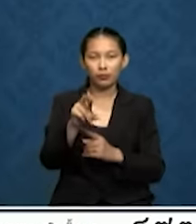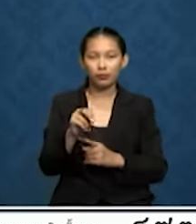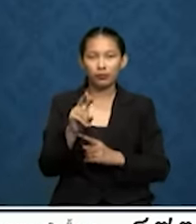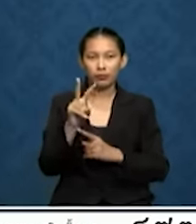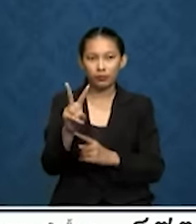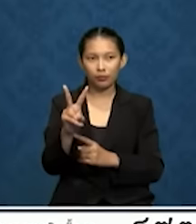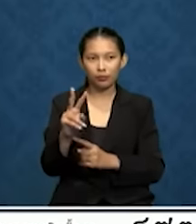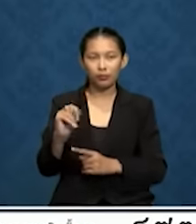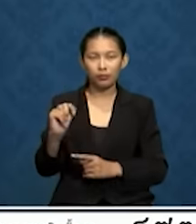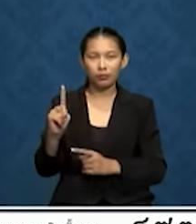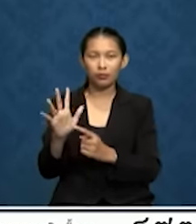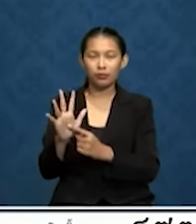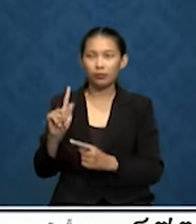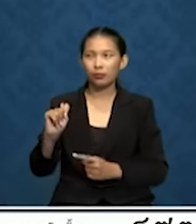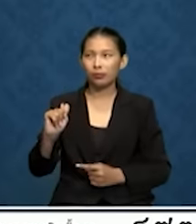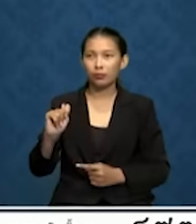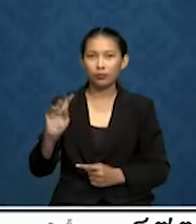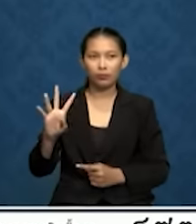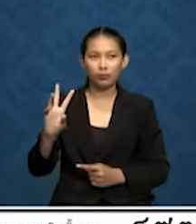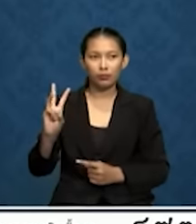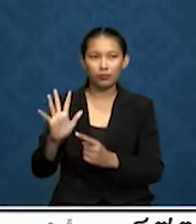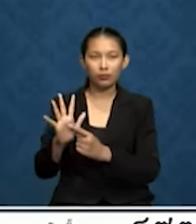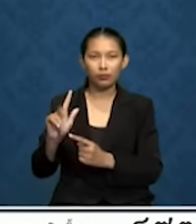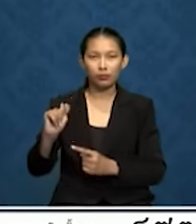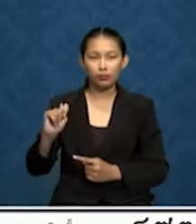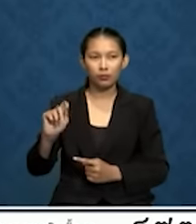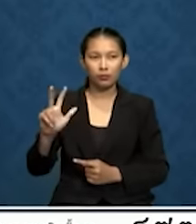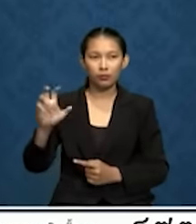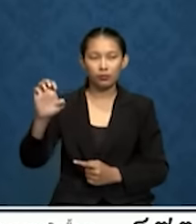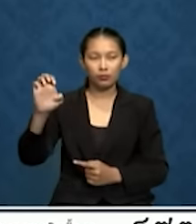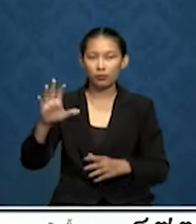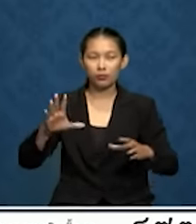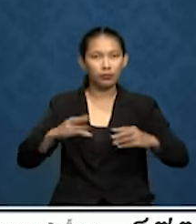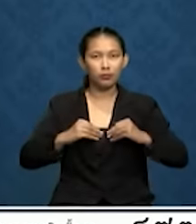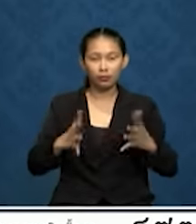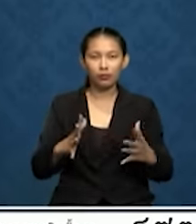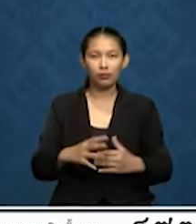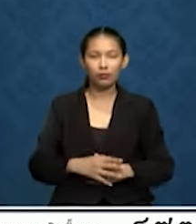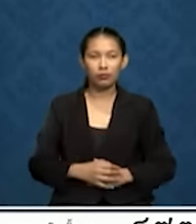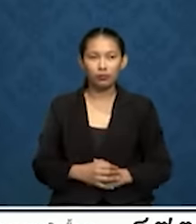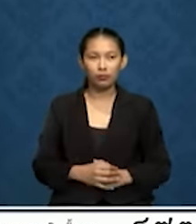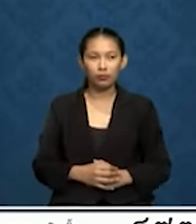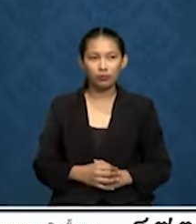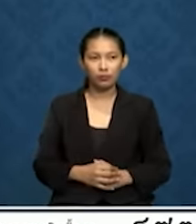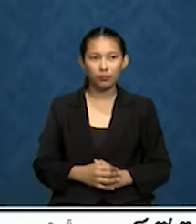132นายณัฐวุฒิบัวปทุม ไม่เห็นชอบครับ